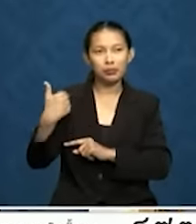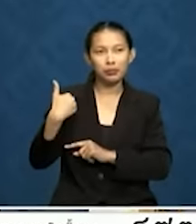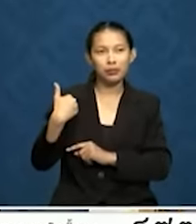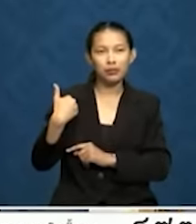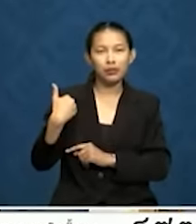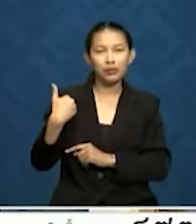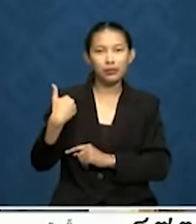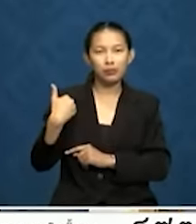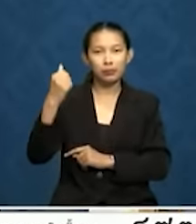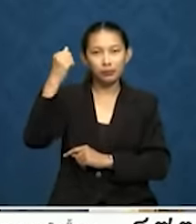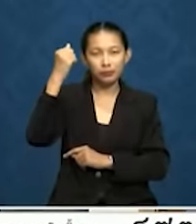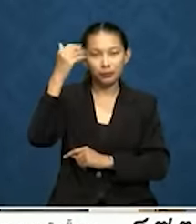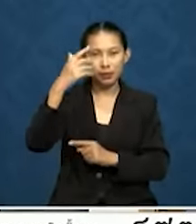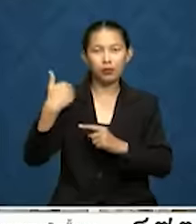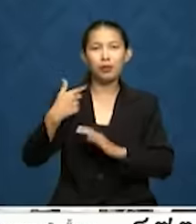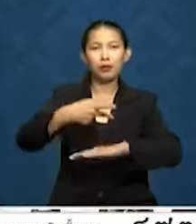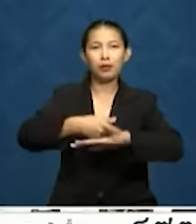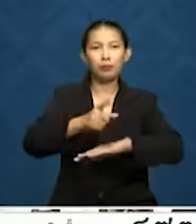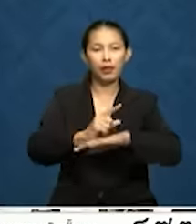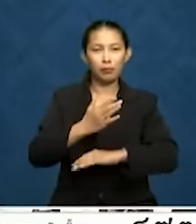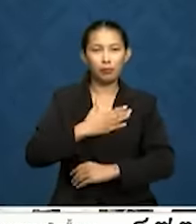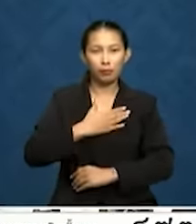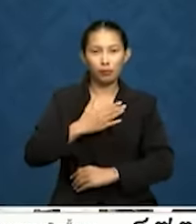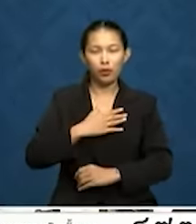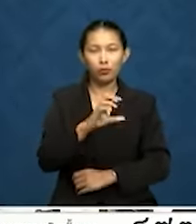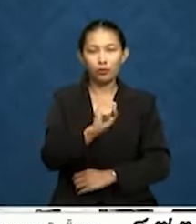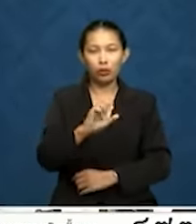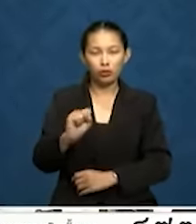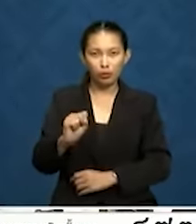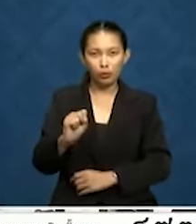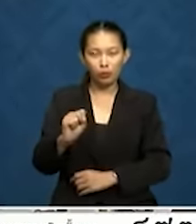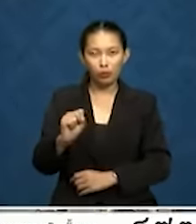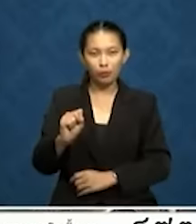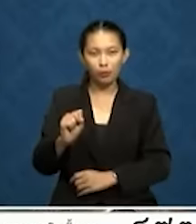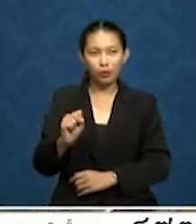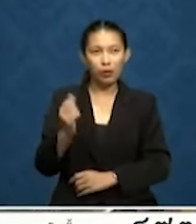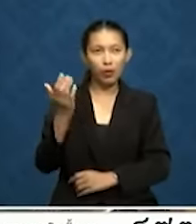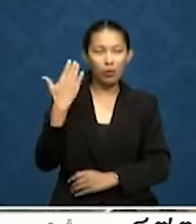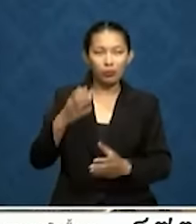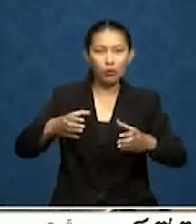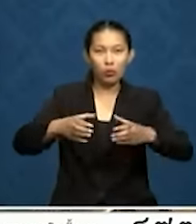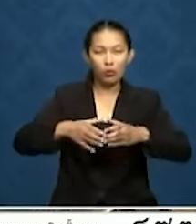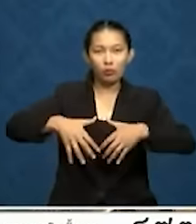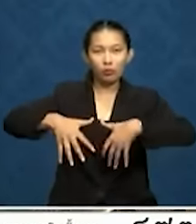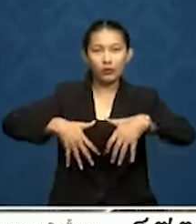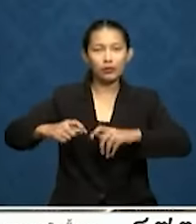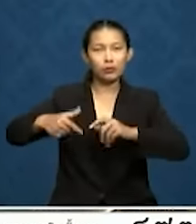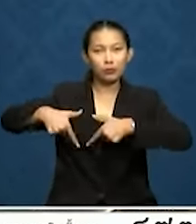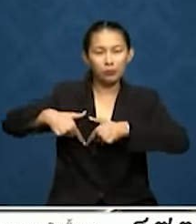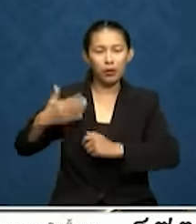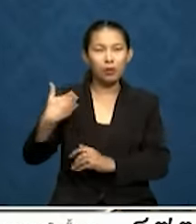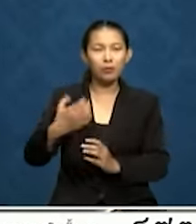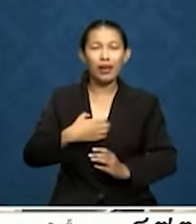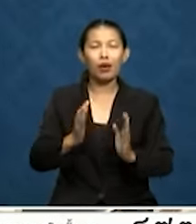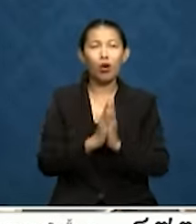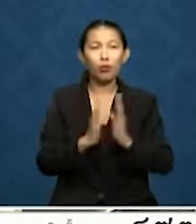รศิลป์เชิญครับ เรียนท่านประธานครับพฤทธิ์วัชรศิลป์ผู้แทนราษฎรชื่อออดีตพรรคก้าวไกลพรรคประชาชนครับท่านประธานก็ก่อนอื่นต้องขอบคุณนะ